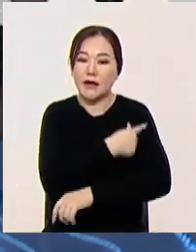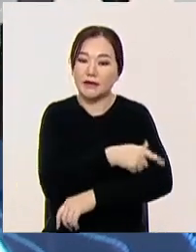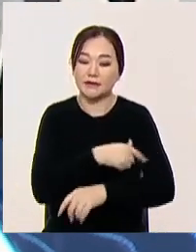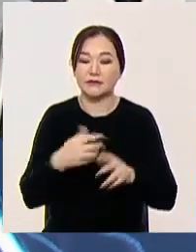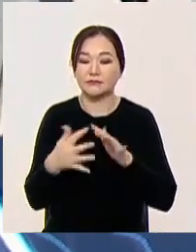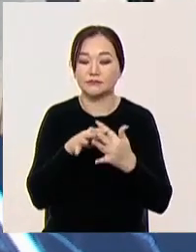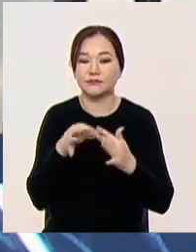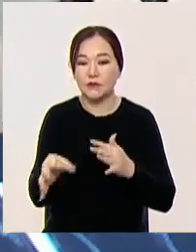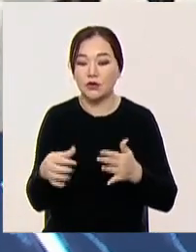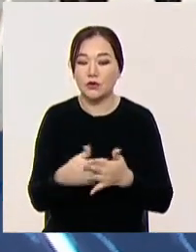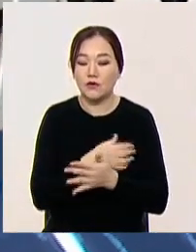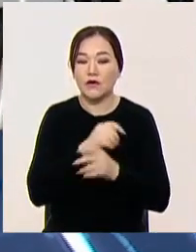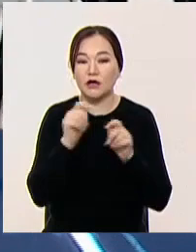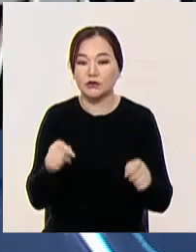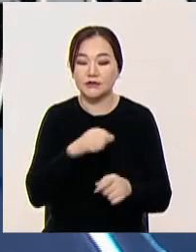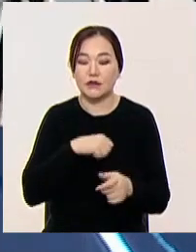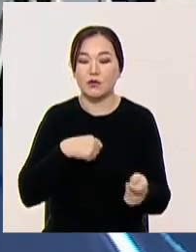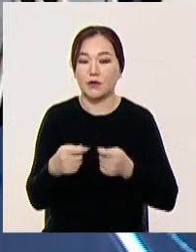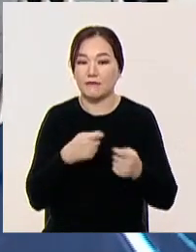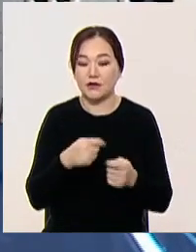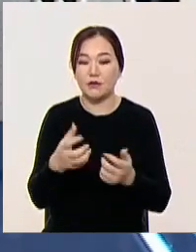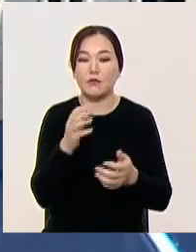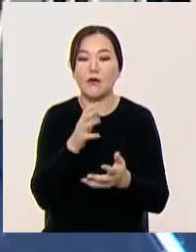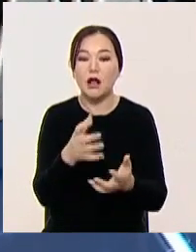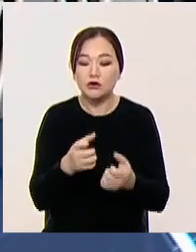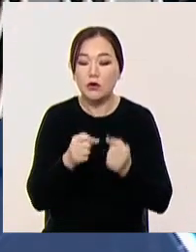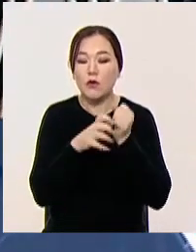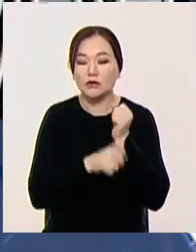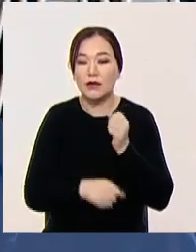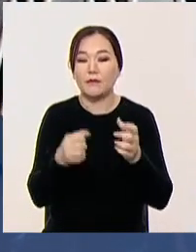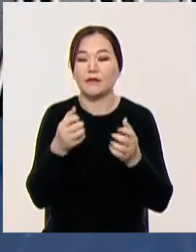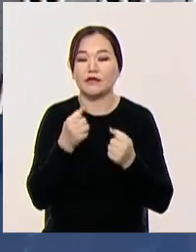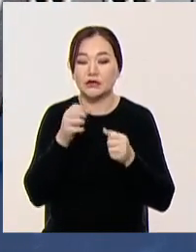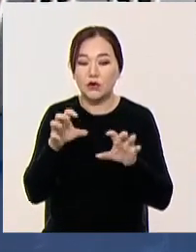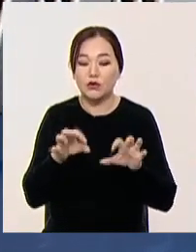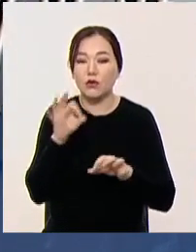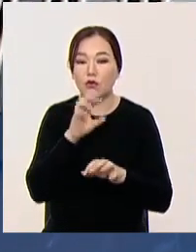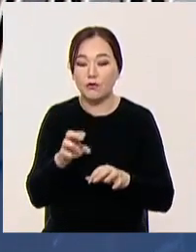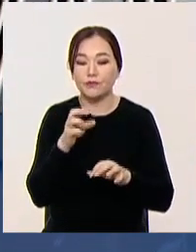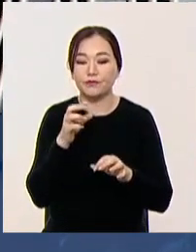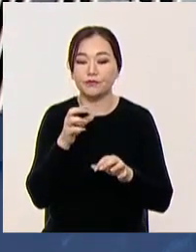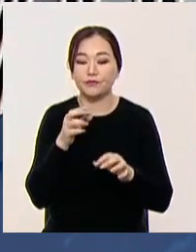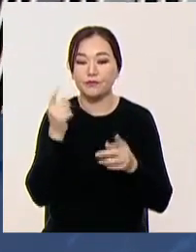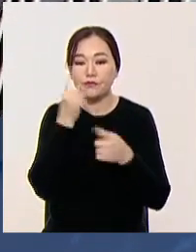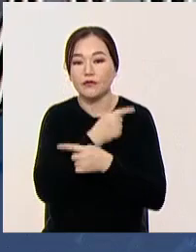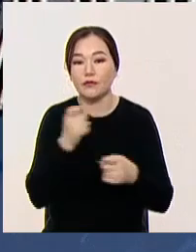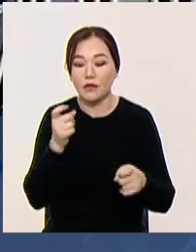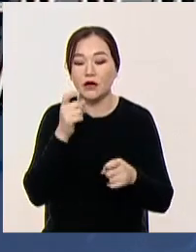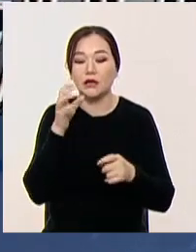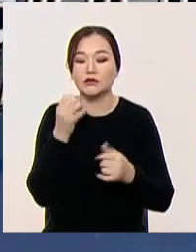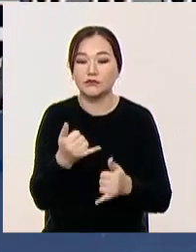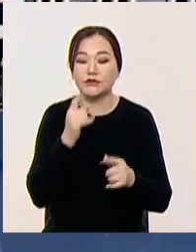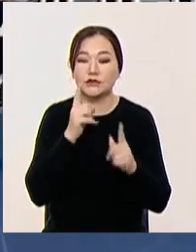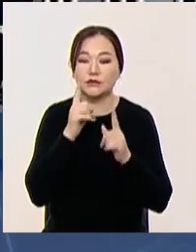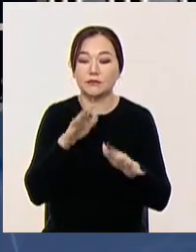пригородах. Новые полномочия органы самоуправления получат после принятия законопроекта об агломерации. Об этом сегодня на пленарном